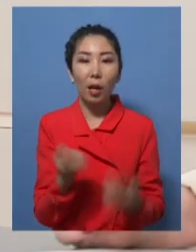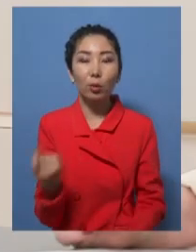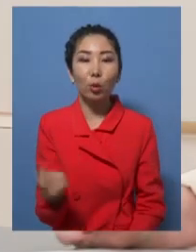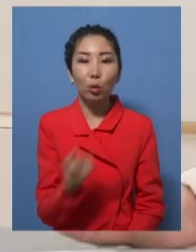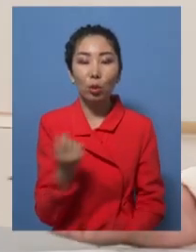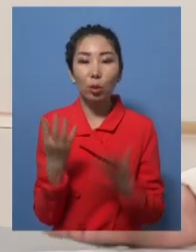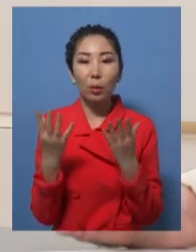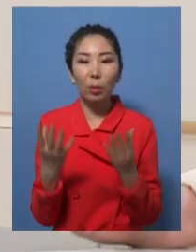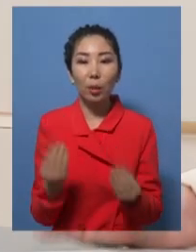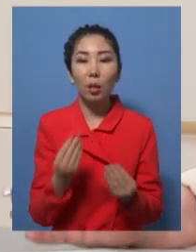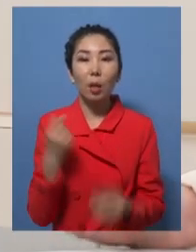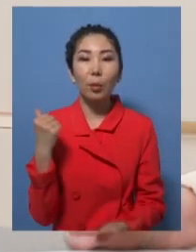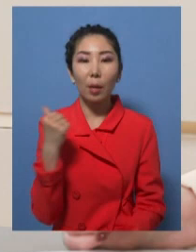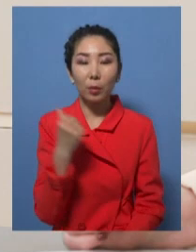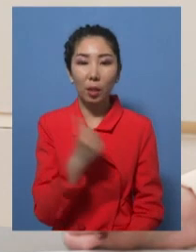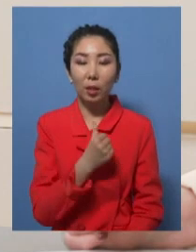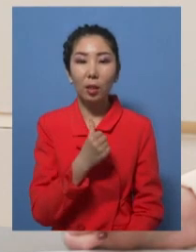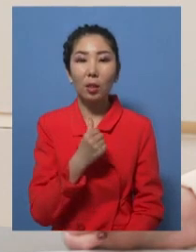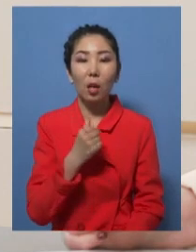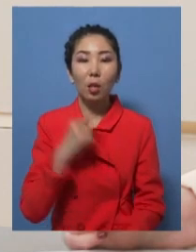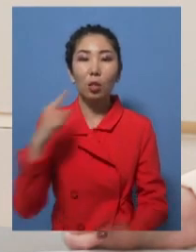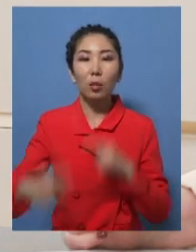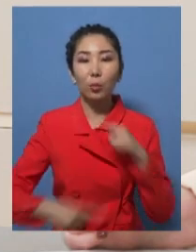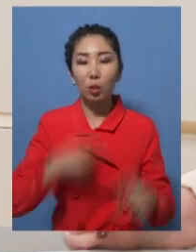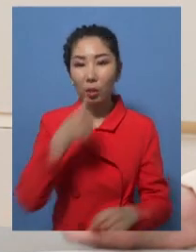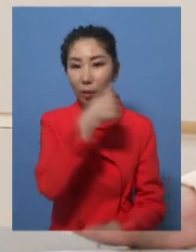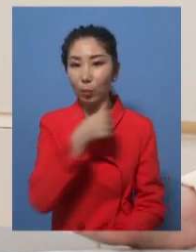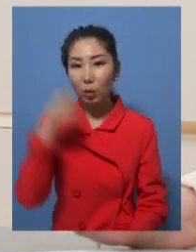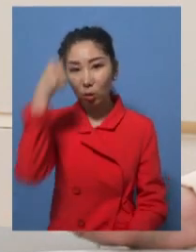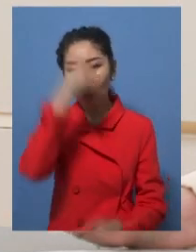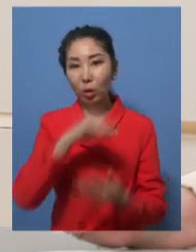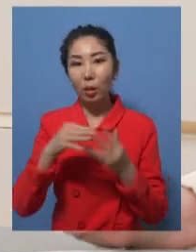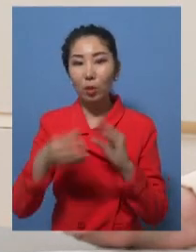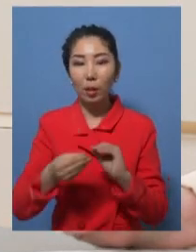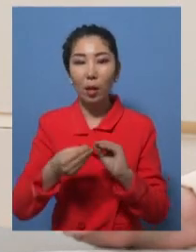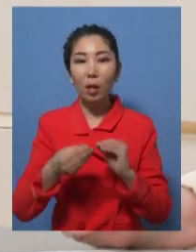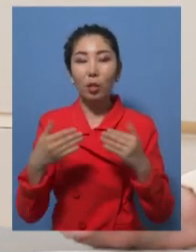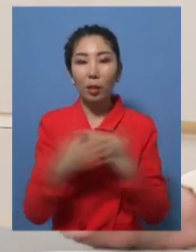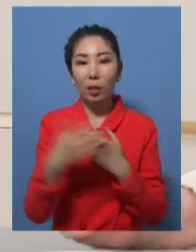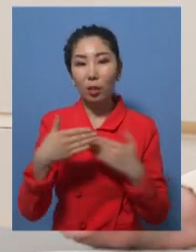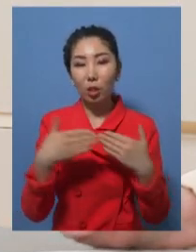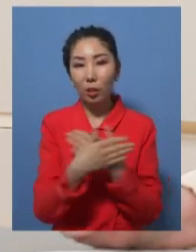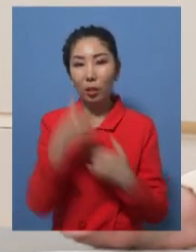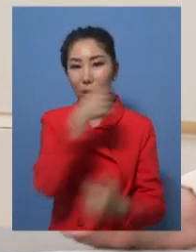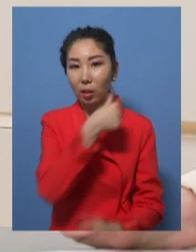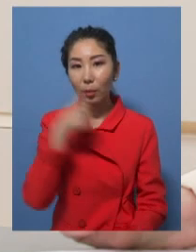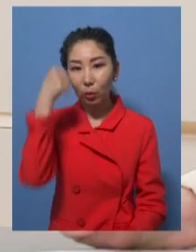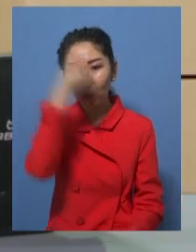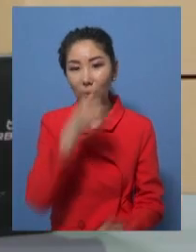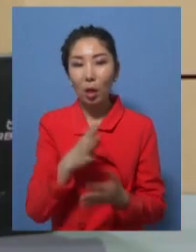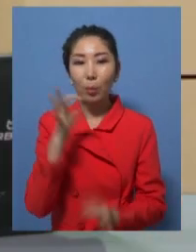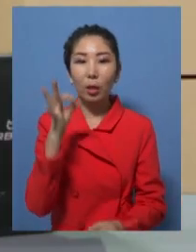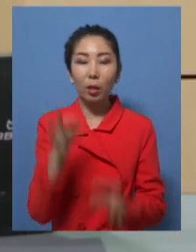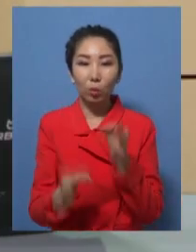күндерден соң, яғни бір аптадан кейін осы жылды қорытындылайын деп отырмыз. Жаңа жылға қадам басқалы отырмыз. Қаратөбе ауданы